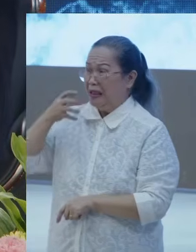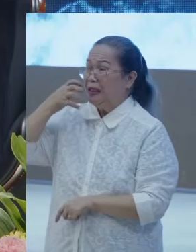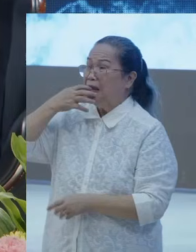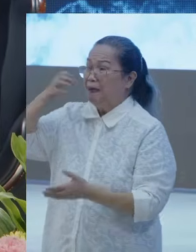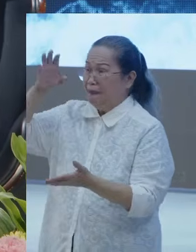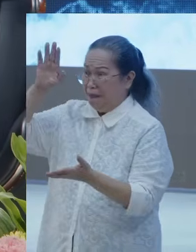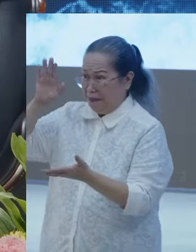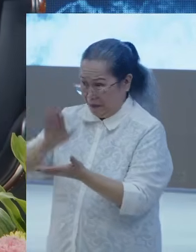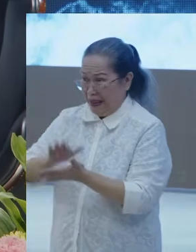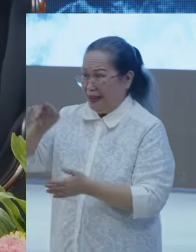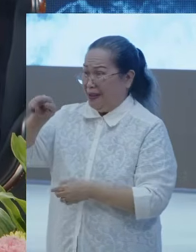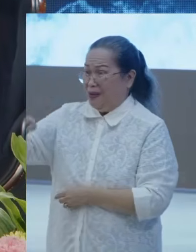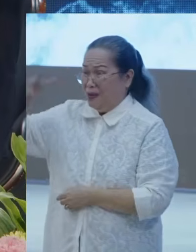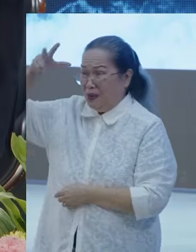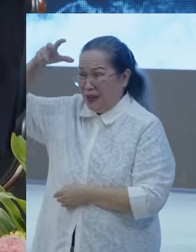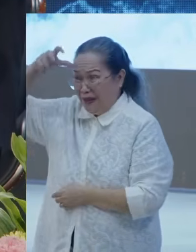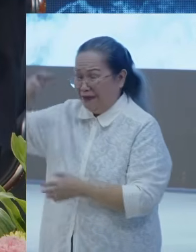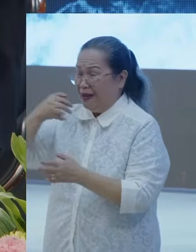You brood of vipers.